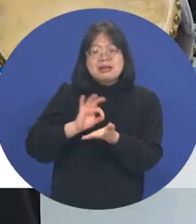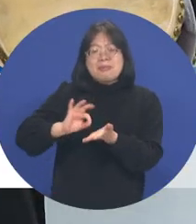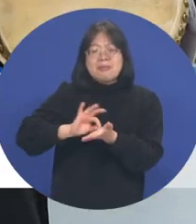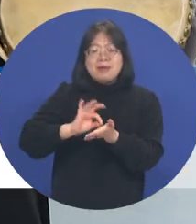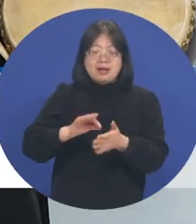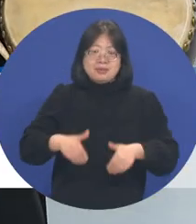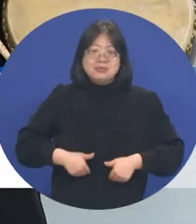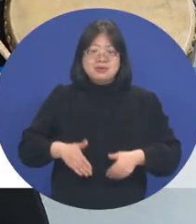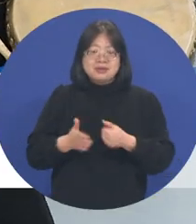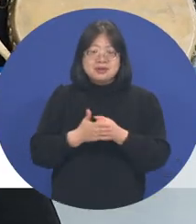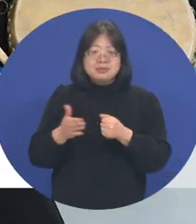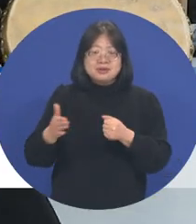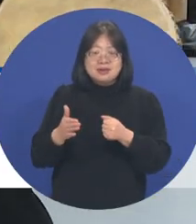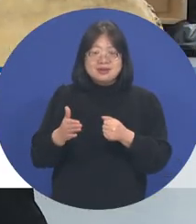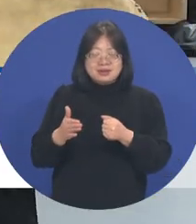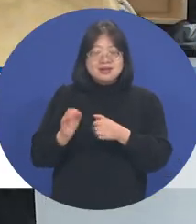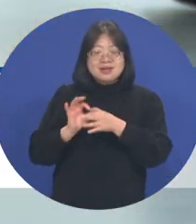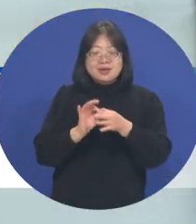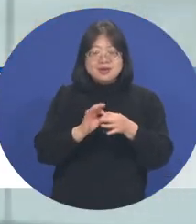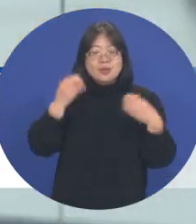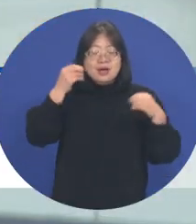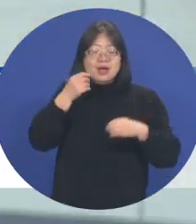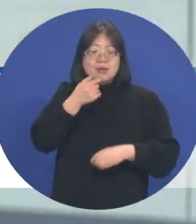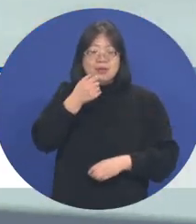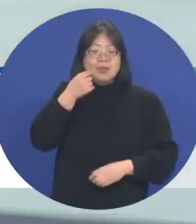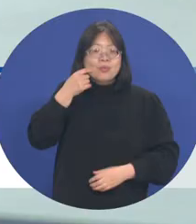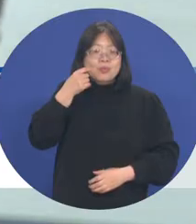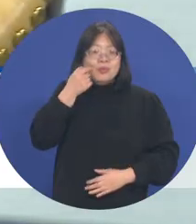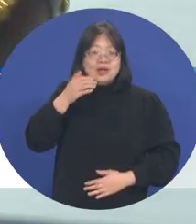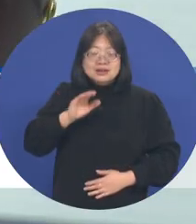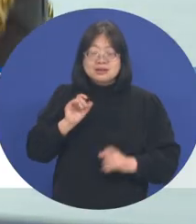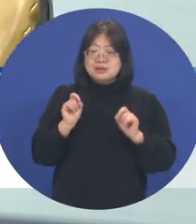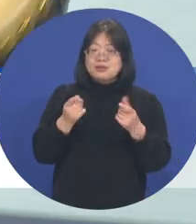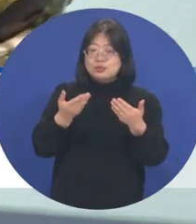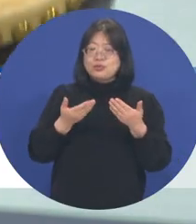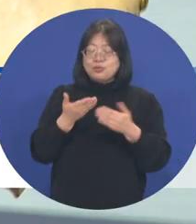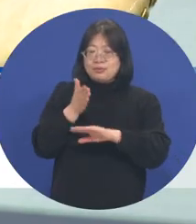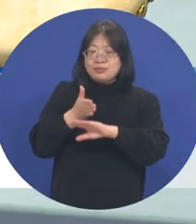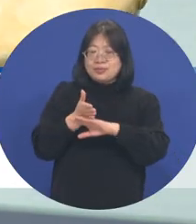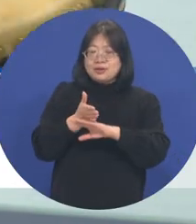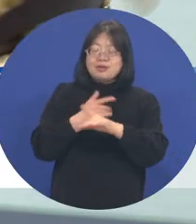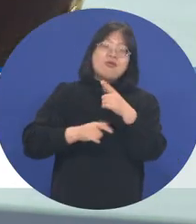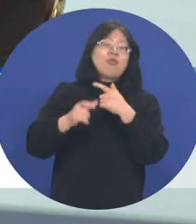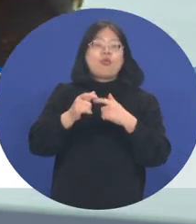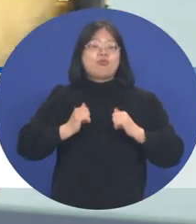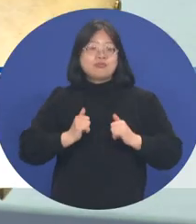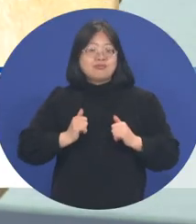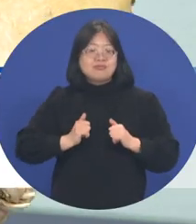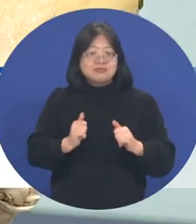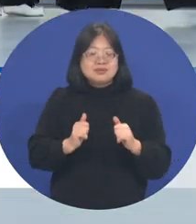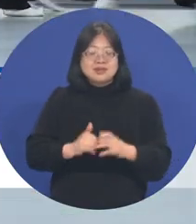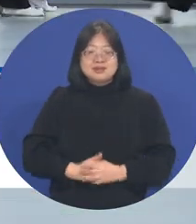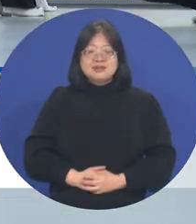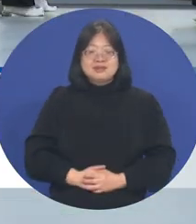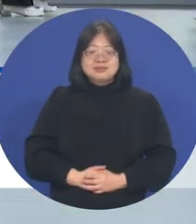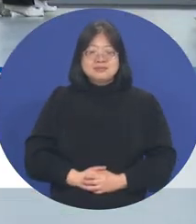때문에 쭉 이어가기 힘든데 이런 기회를 주셔서 너무 감사하고 또 우리가 더